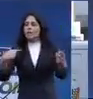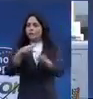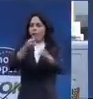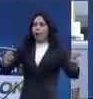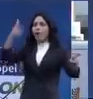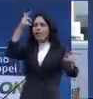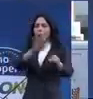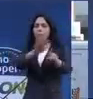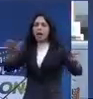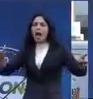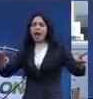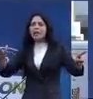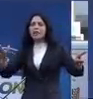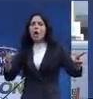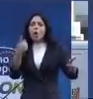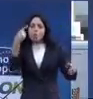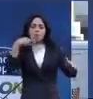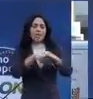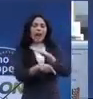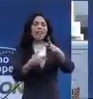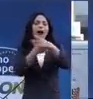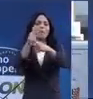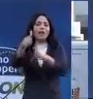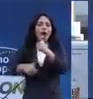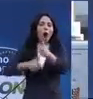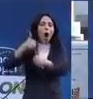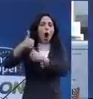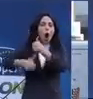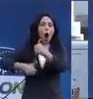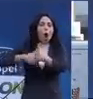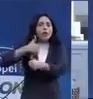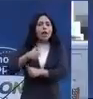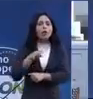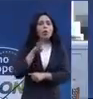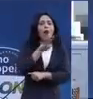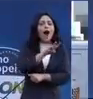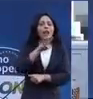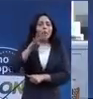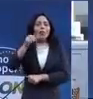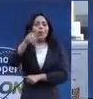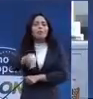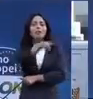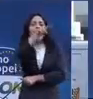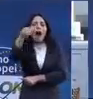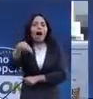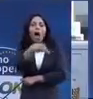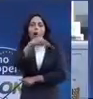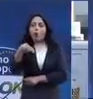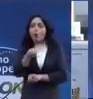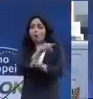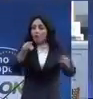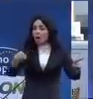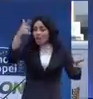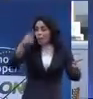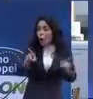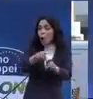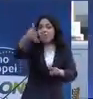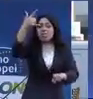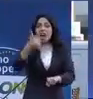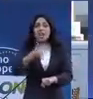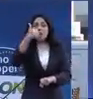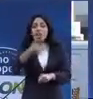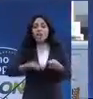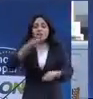quanto costerà un migrante in Albania all'anno €4000 ma mo vi sembra una cosa intelligente